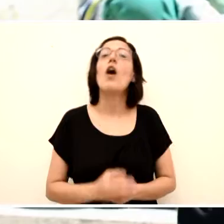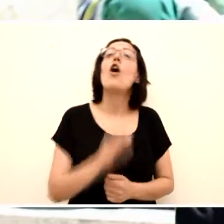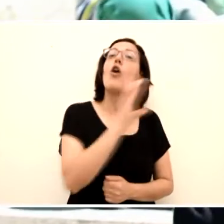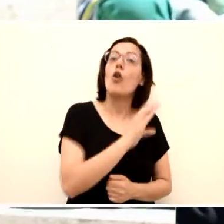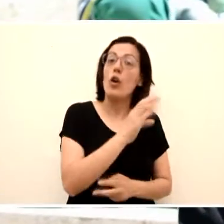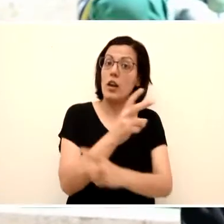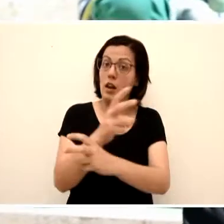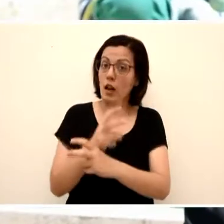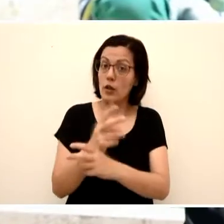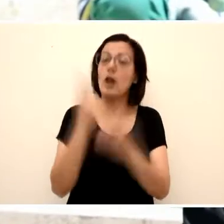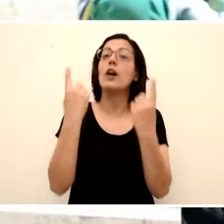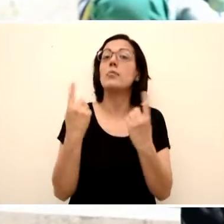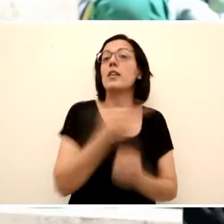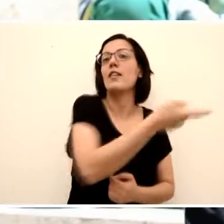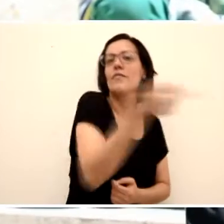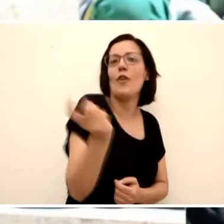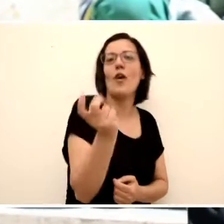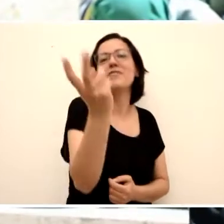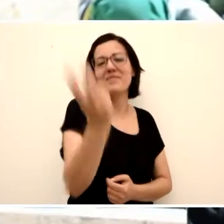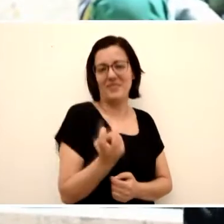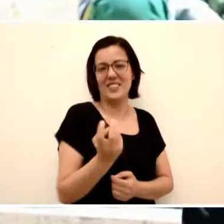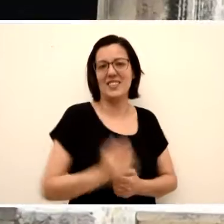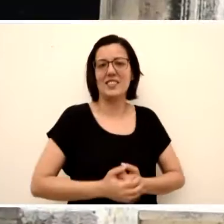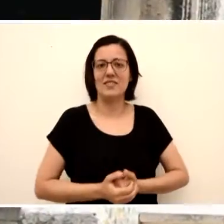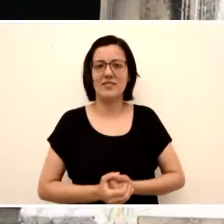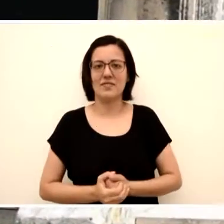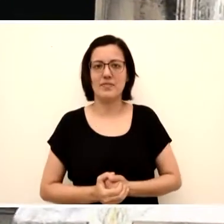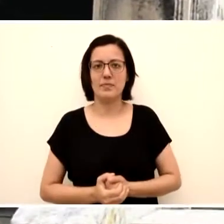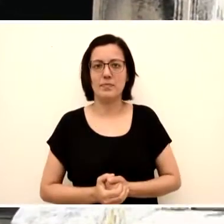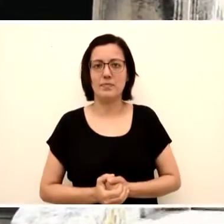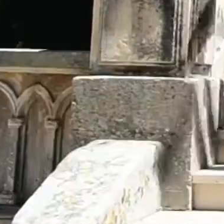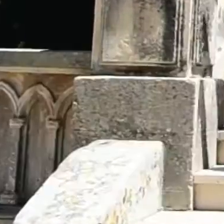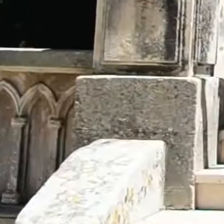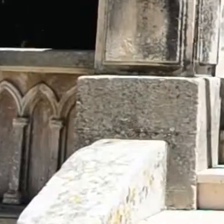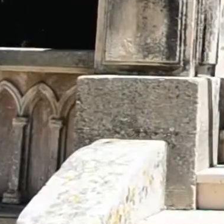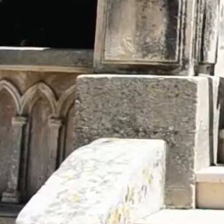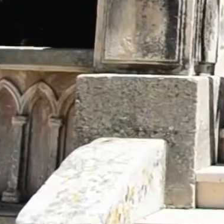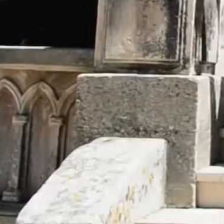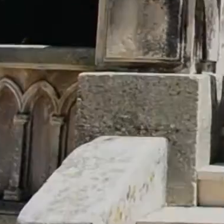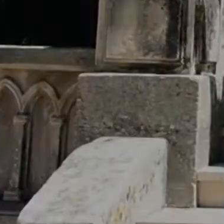Come to Corigliano d'Otranto to discover a charming place. Come to see the people!